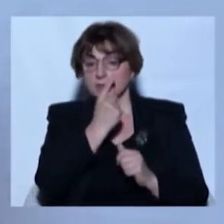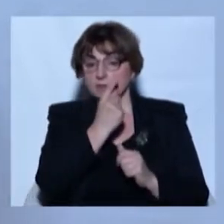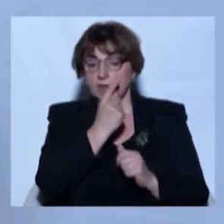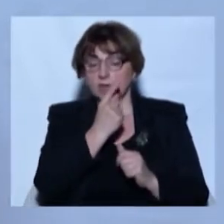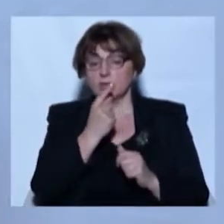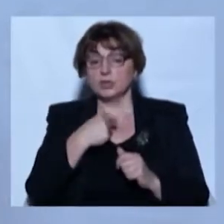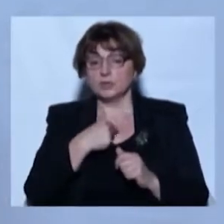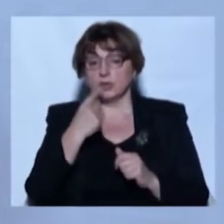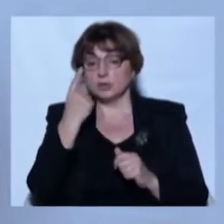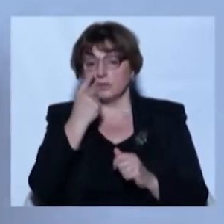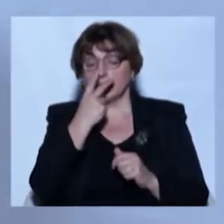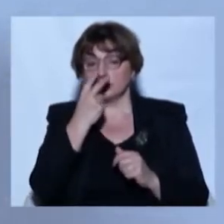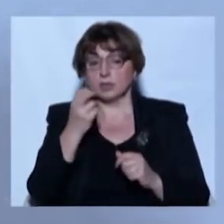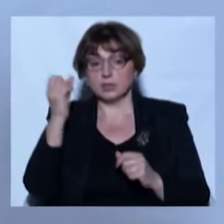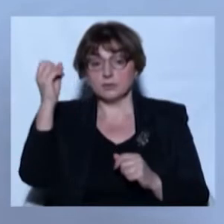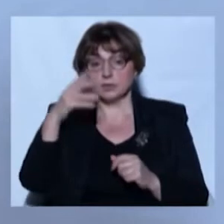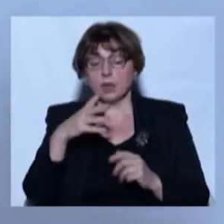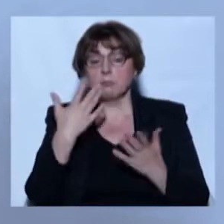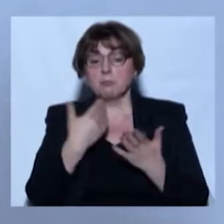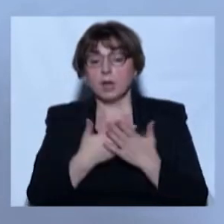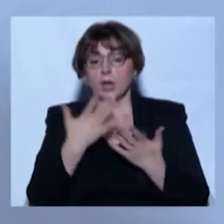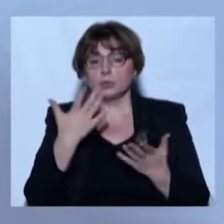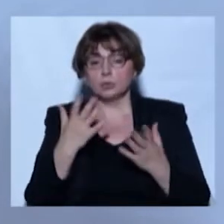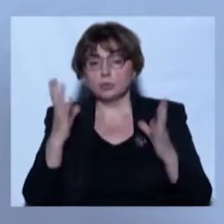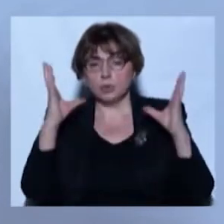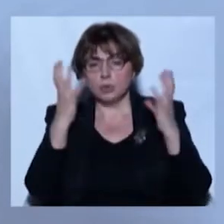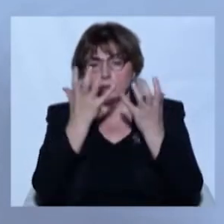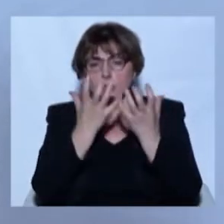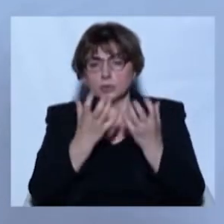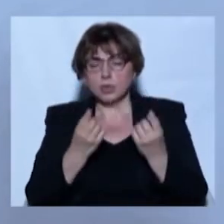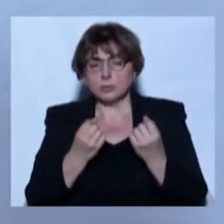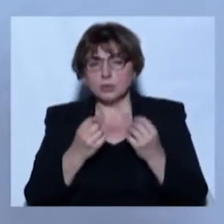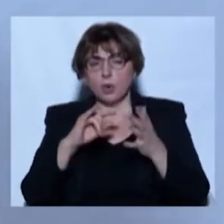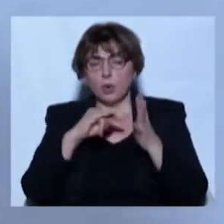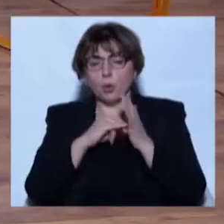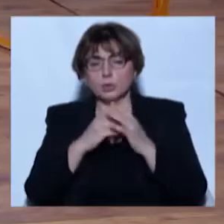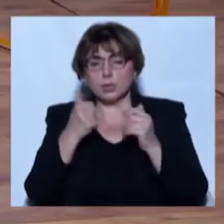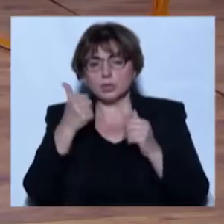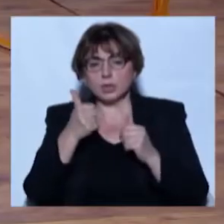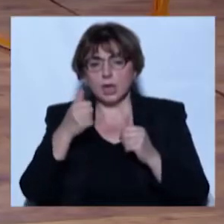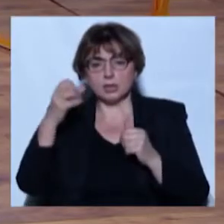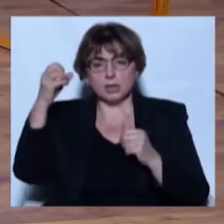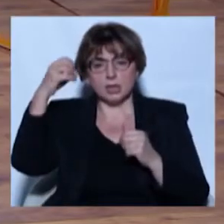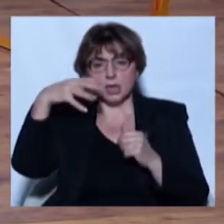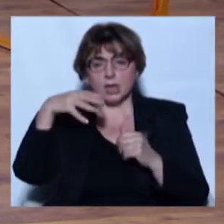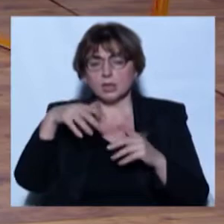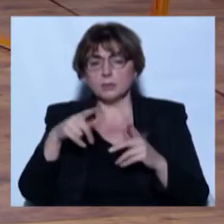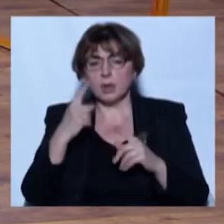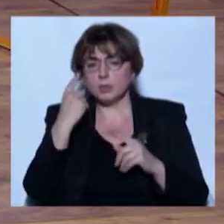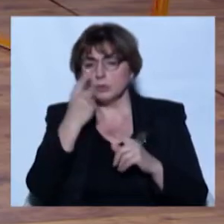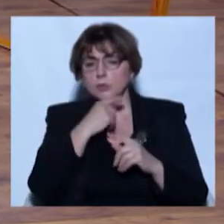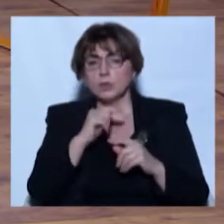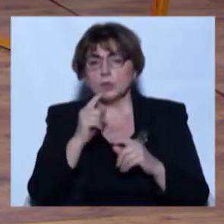Hedout, Sinatles. Magram, Tu Shebindeta, da Otachit. Արգի գանատեպ առարիս, ամշեմ տխոյաշի, չույնի